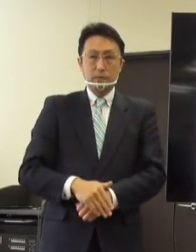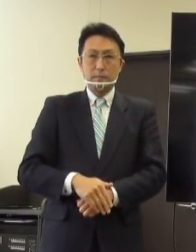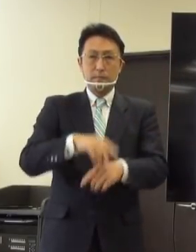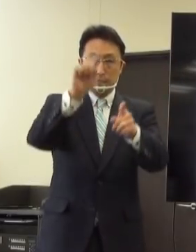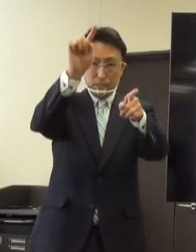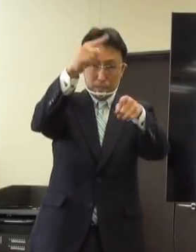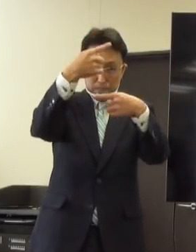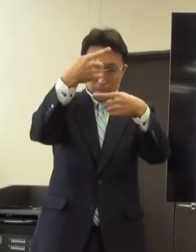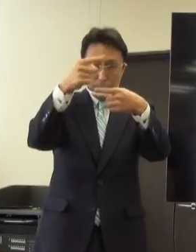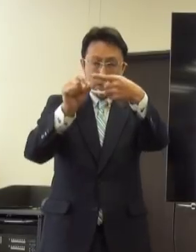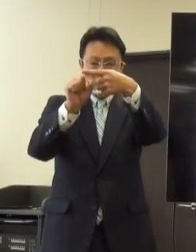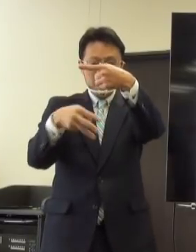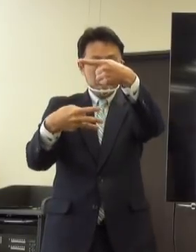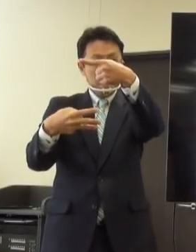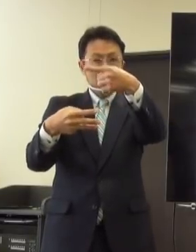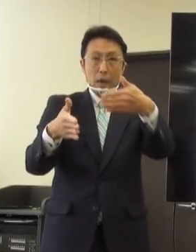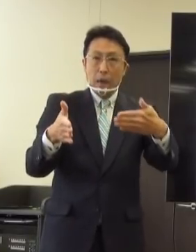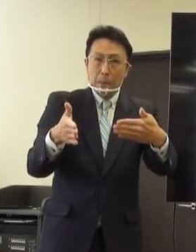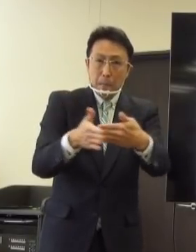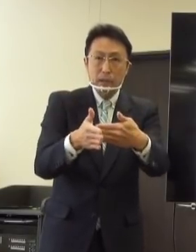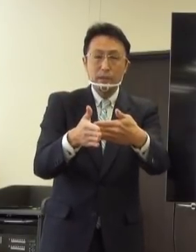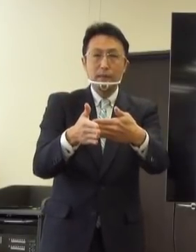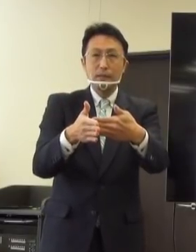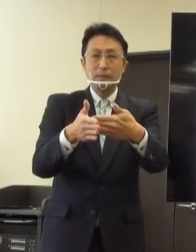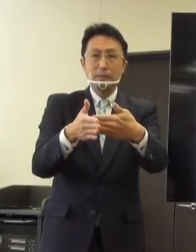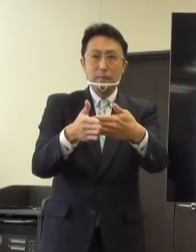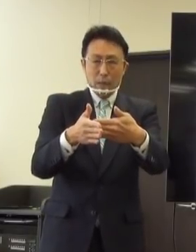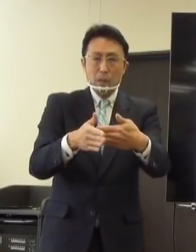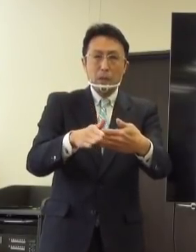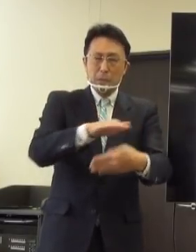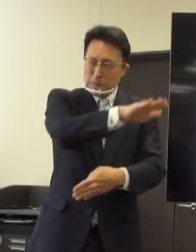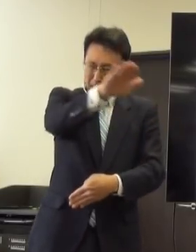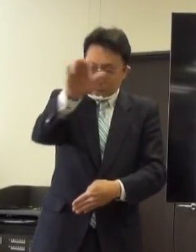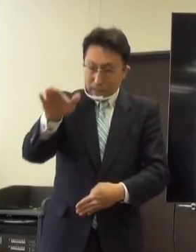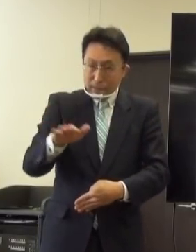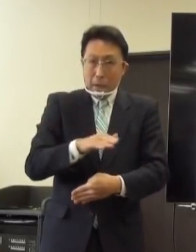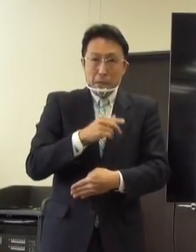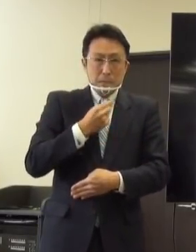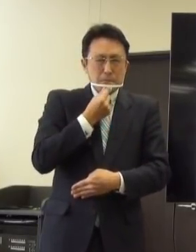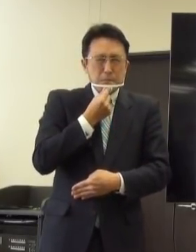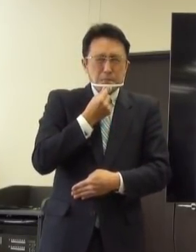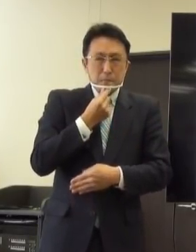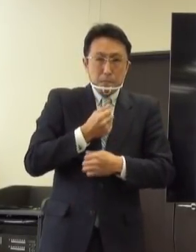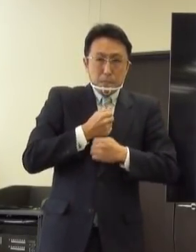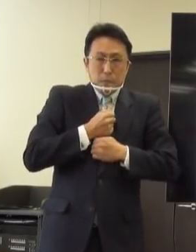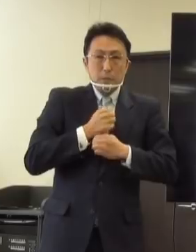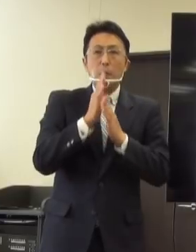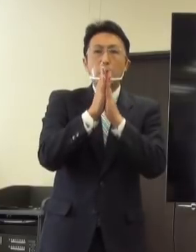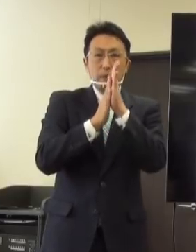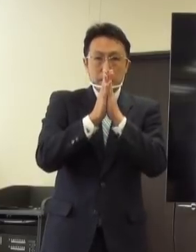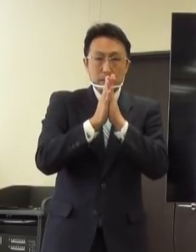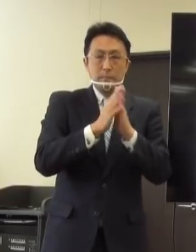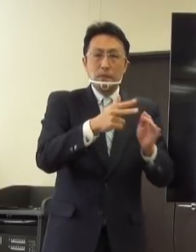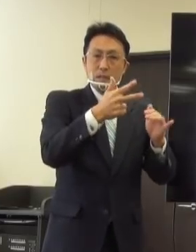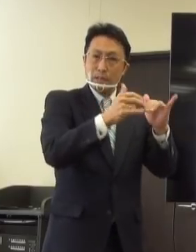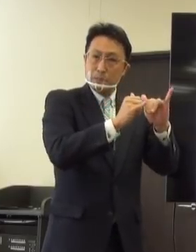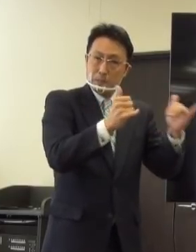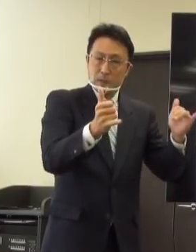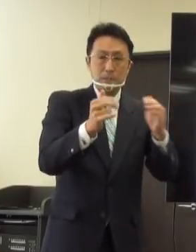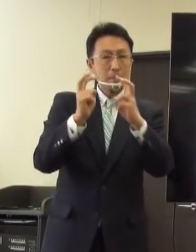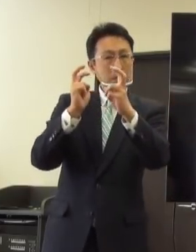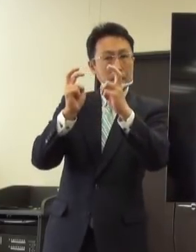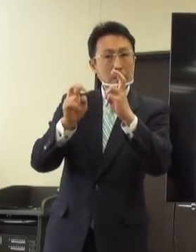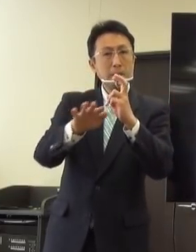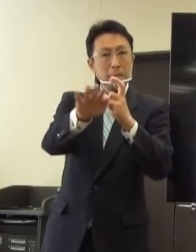の間最大限の警戒をお願いいたします。市民の皆様、事業者の皆様